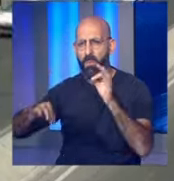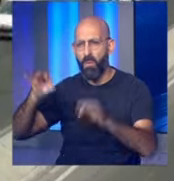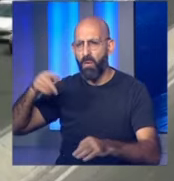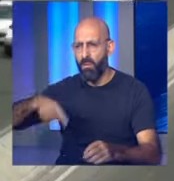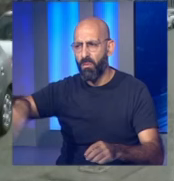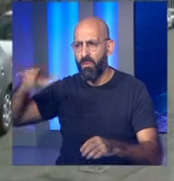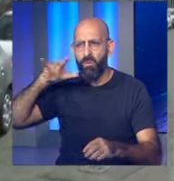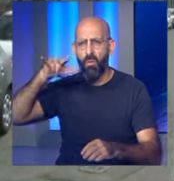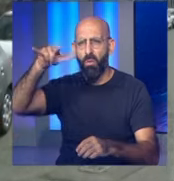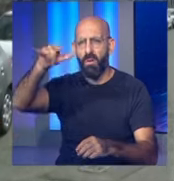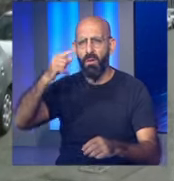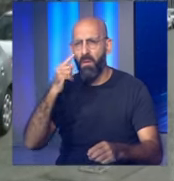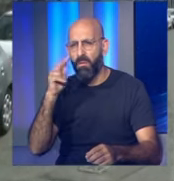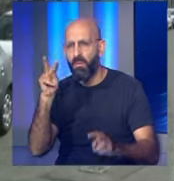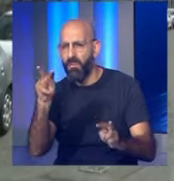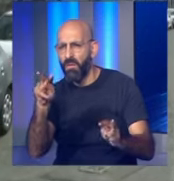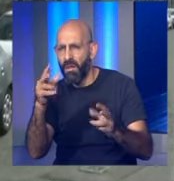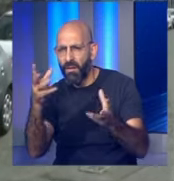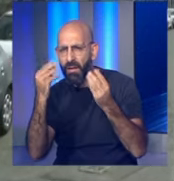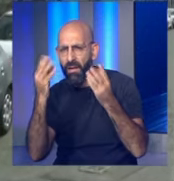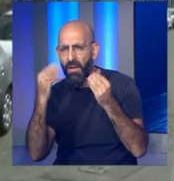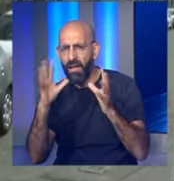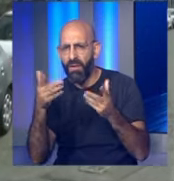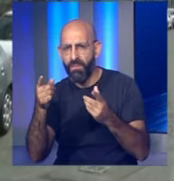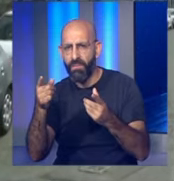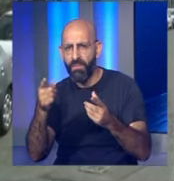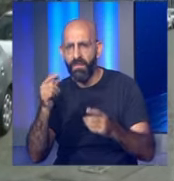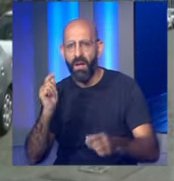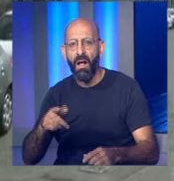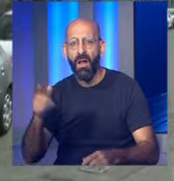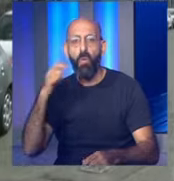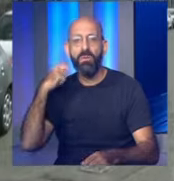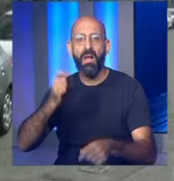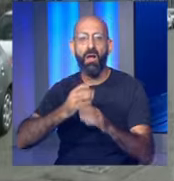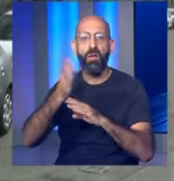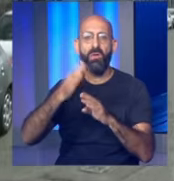تحقيق أهدافها المقيتة من خلال ضرباتها الجوية.